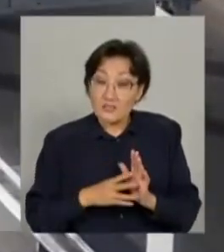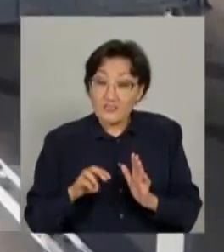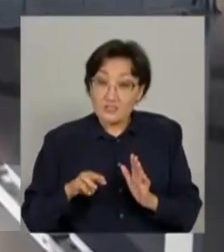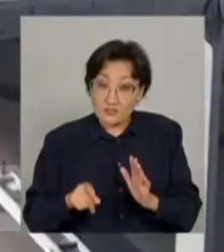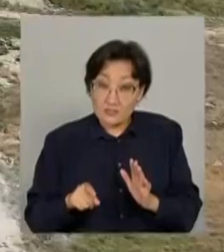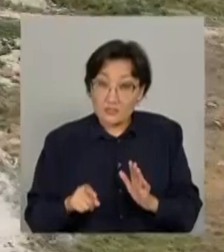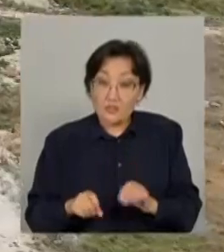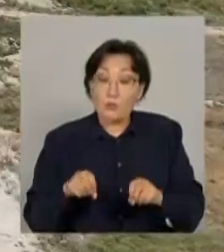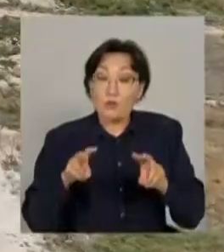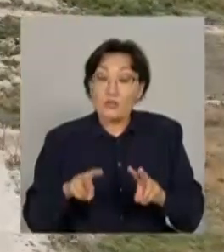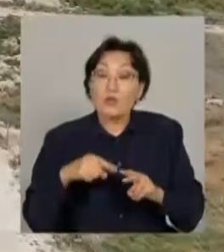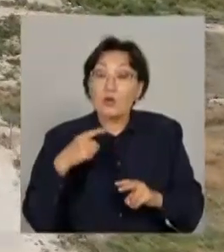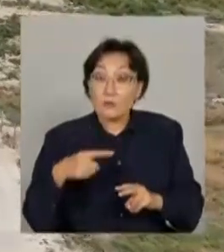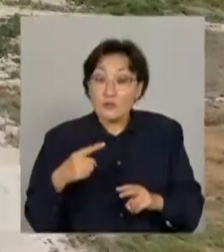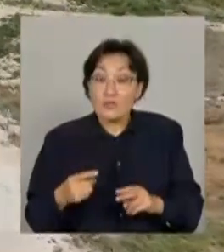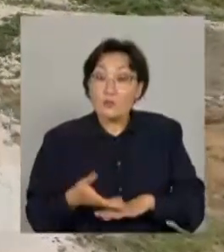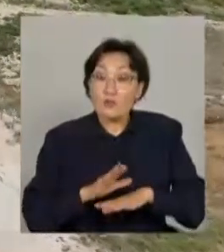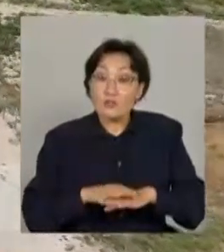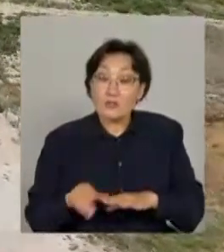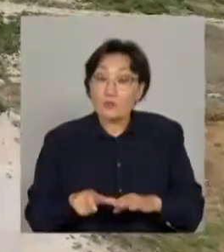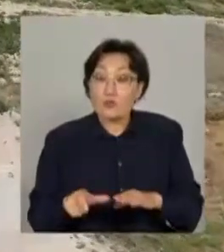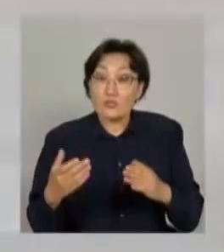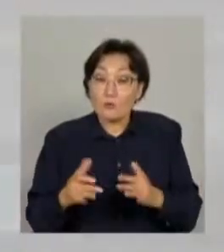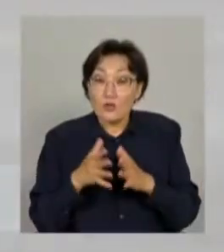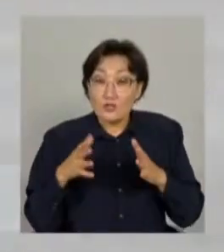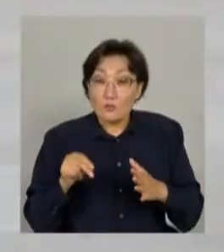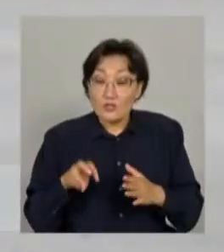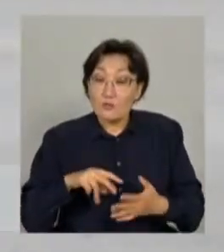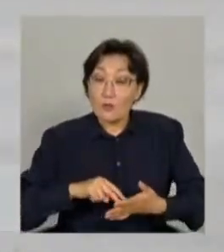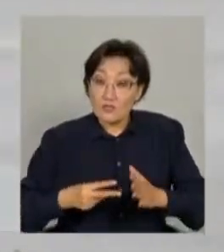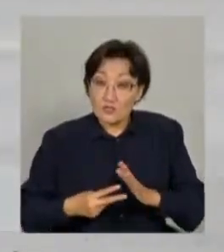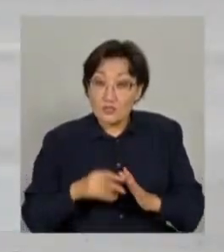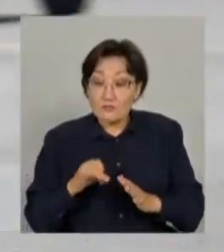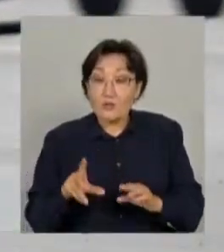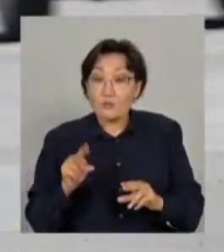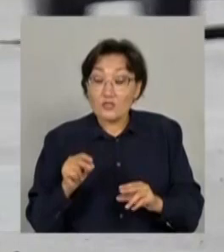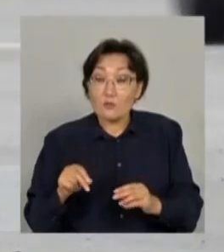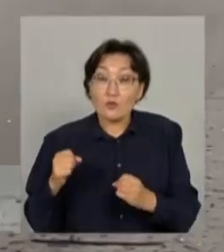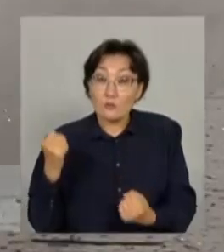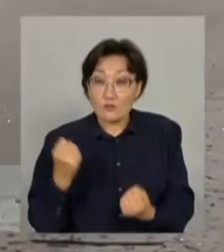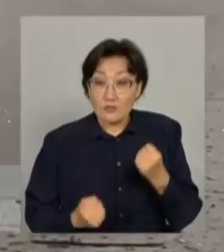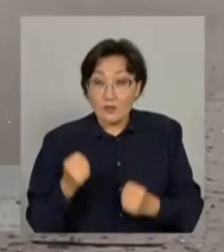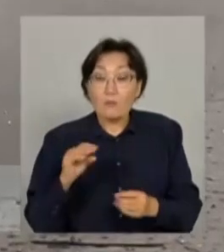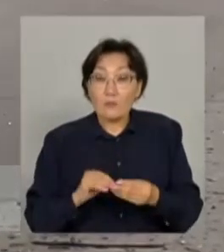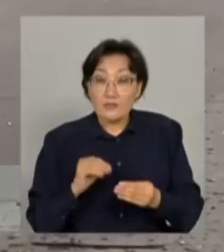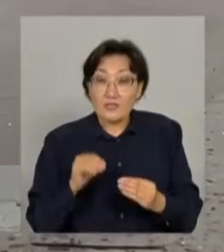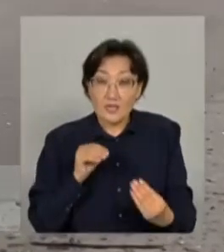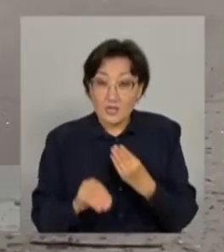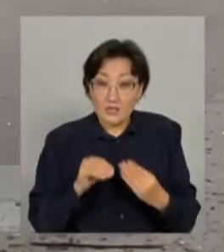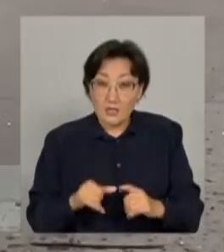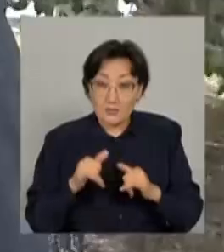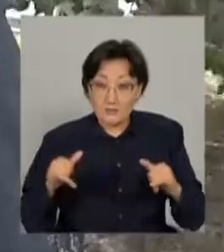тенге. Специалисты говорят, что нагрузка на Бакад сейчас больше, чем планировалось, и количество машин будет постоянно расти.